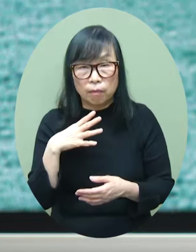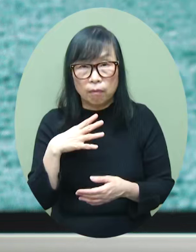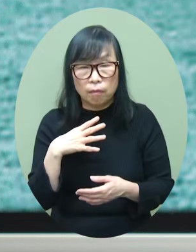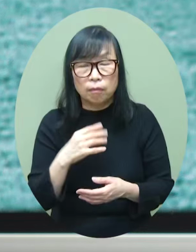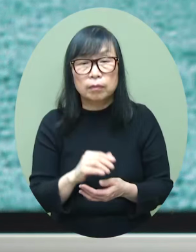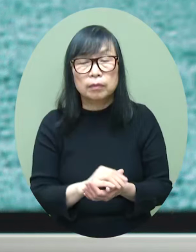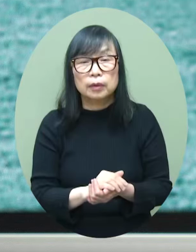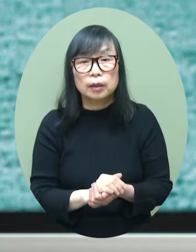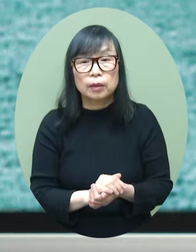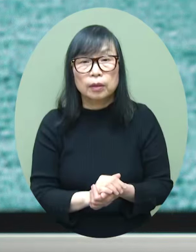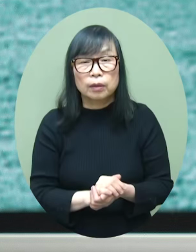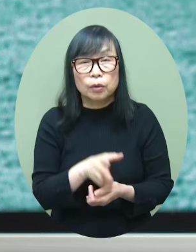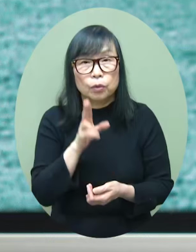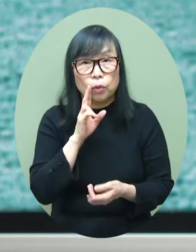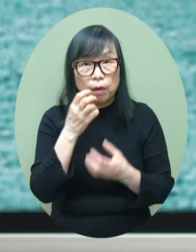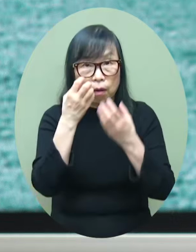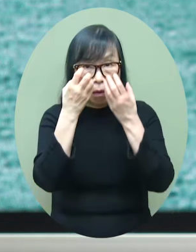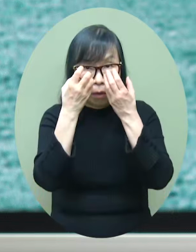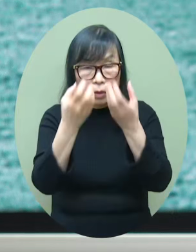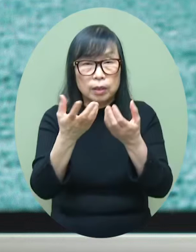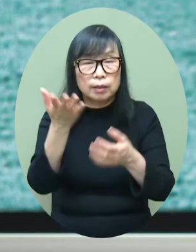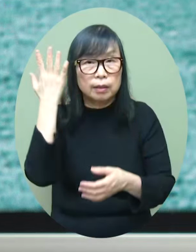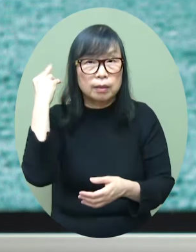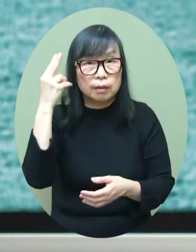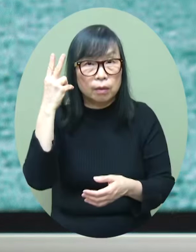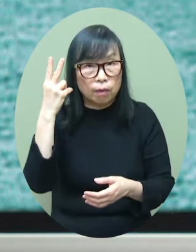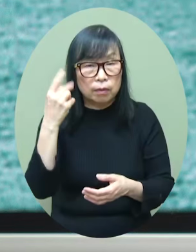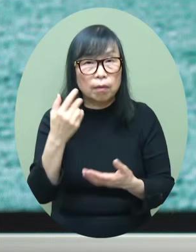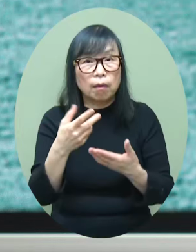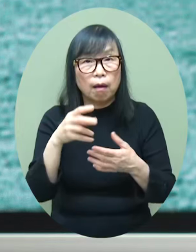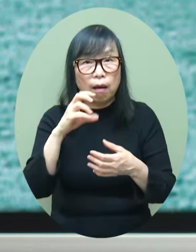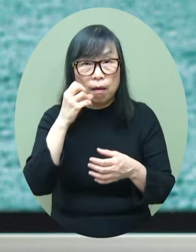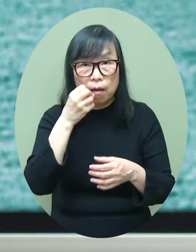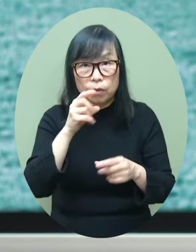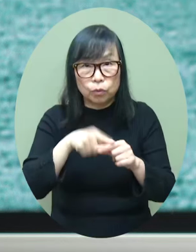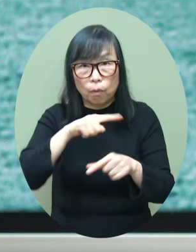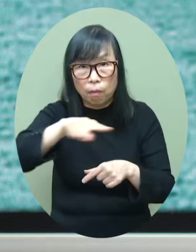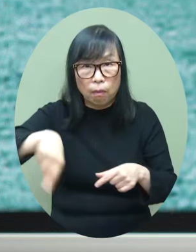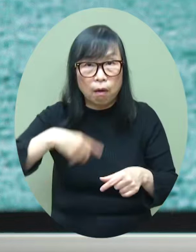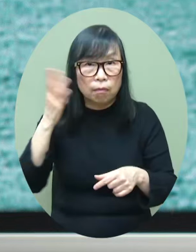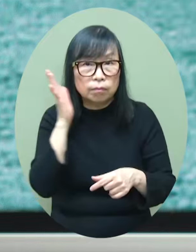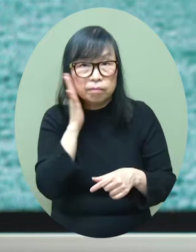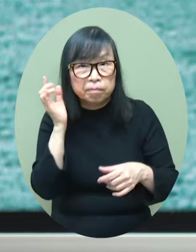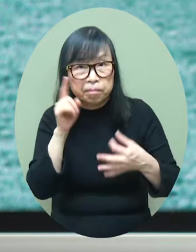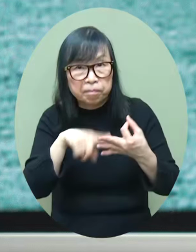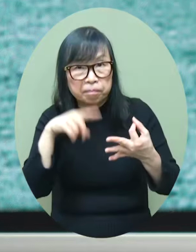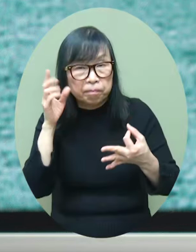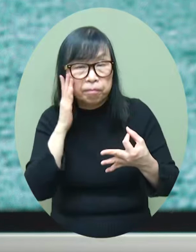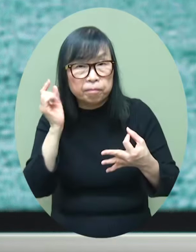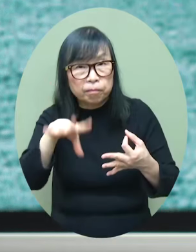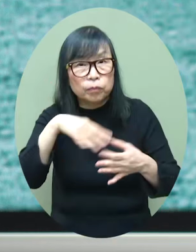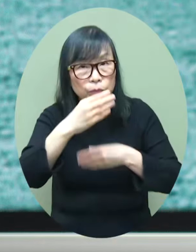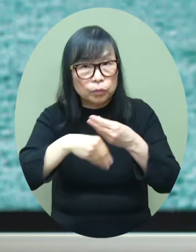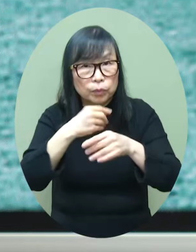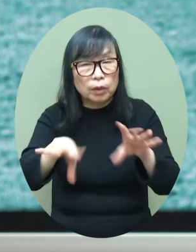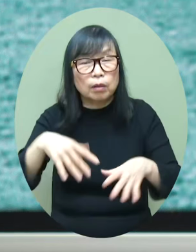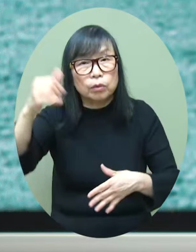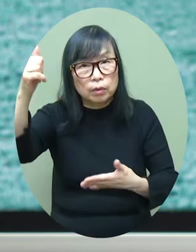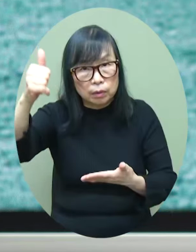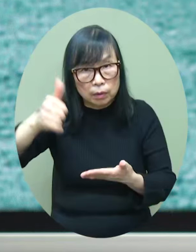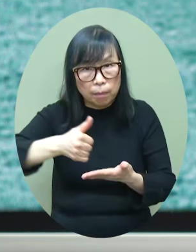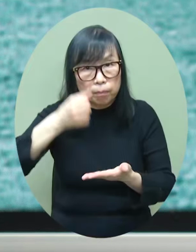而如果你留意到我哋前兩日喺蘭桂坊嘅酒店嗰個有傳播啦，咁其實我哋雖然喺入境嘅措